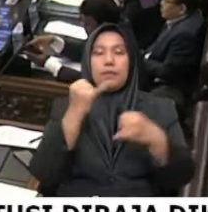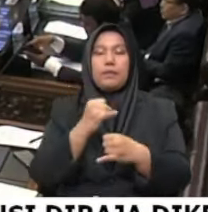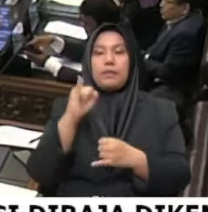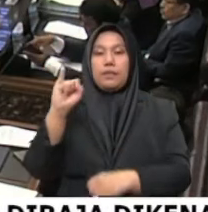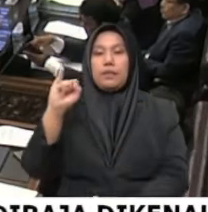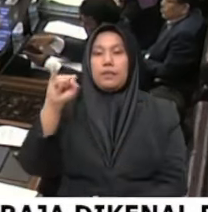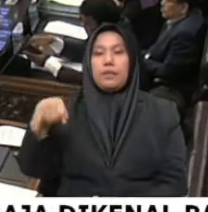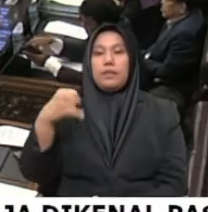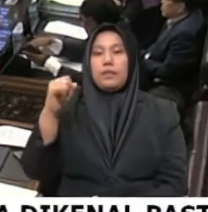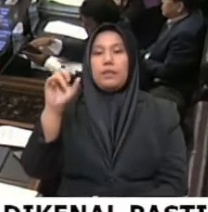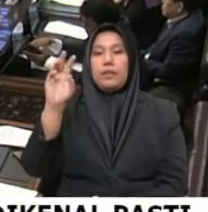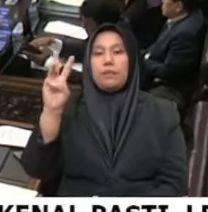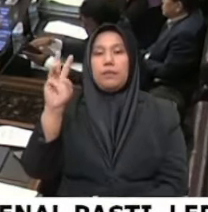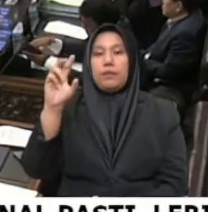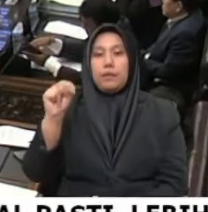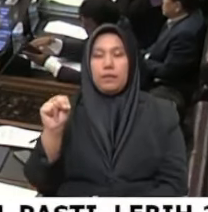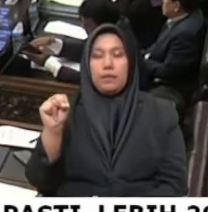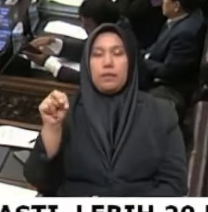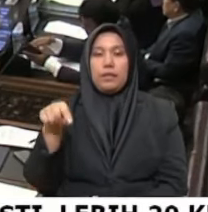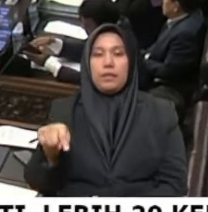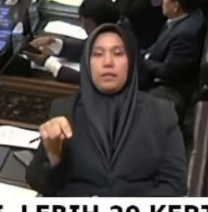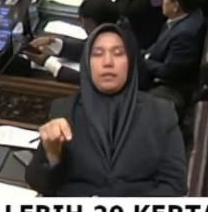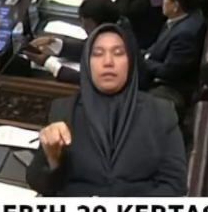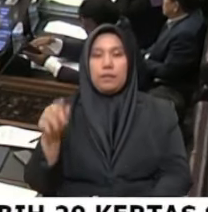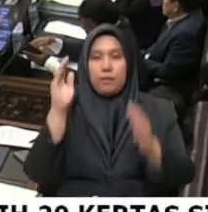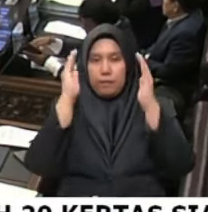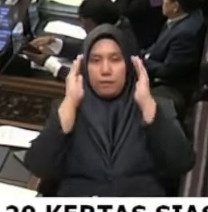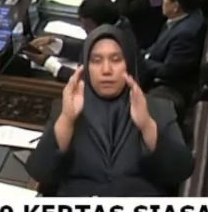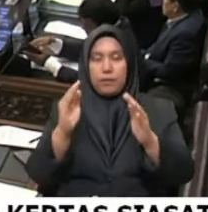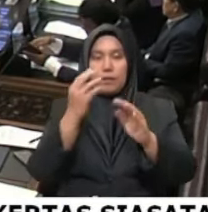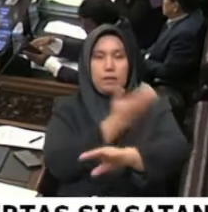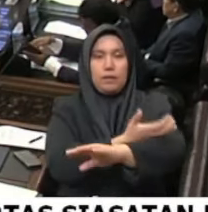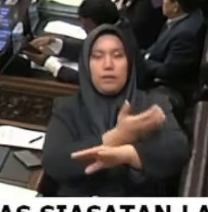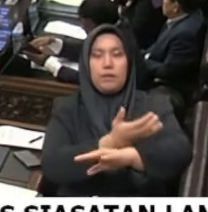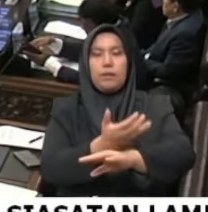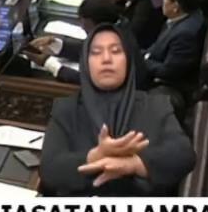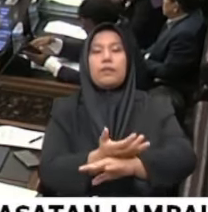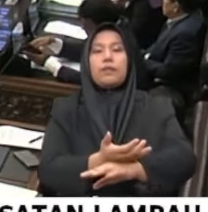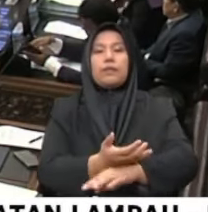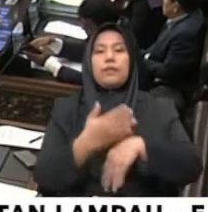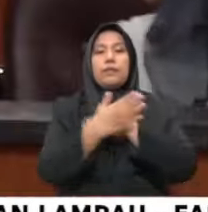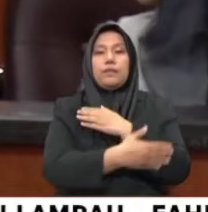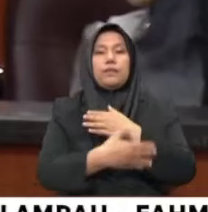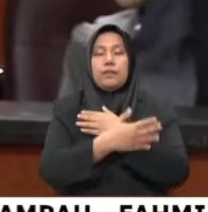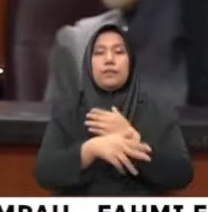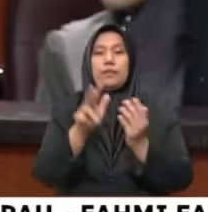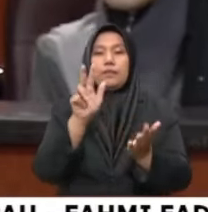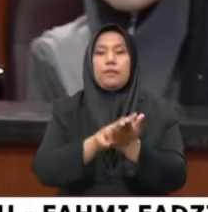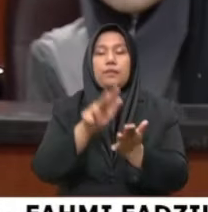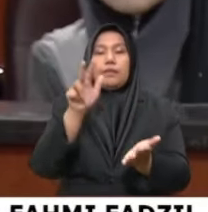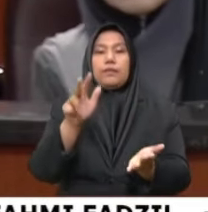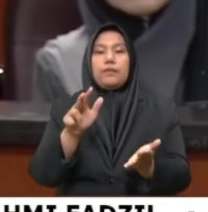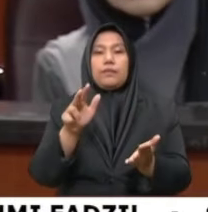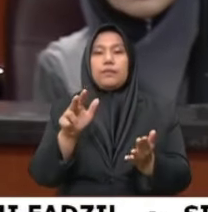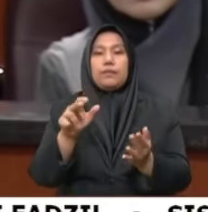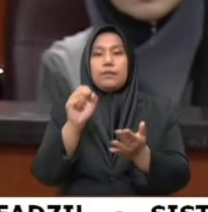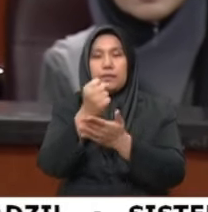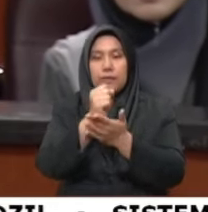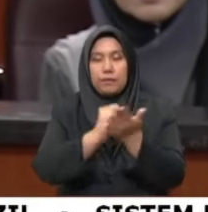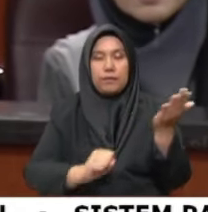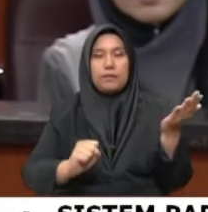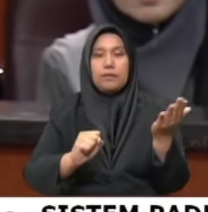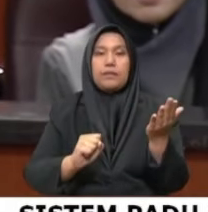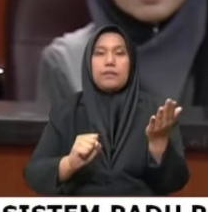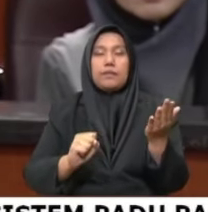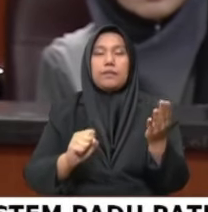JWN sentiasa berusaha dan memberi perhatian terhadap khazanah warisan negara melalui pewartaan dan pengiktirafan ke atas seni budaya dan